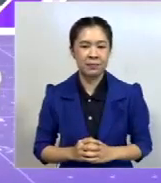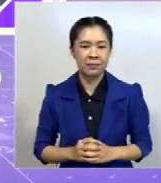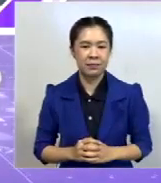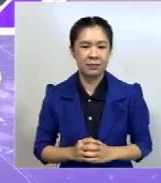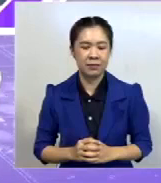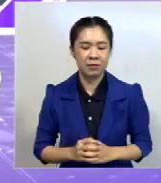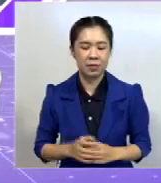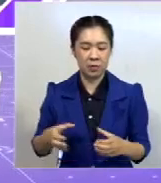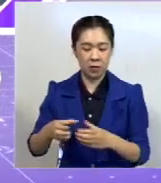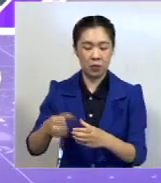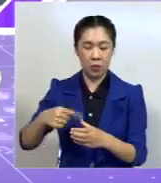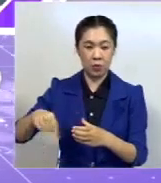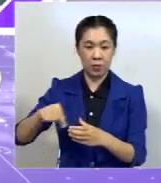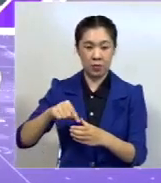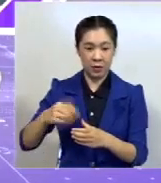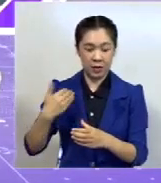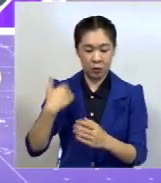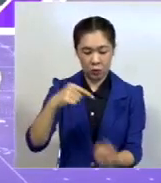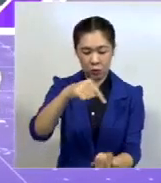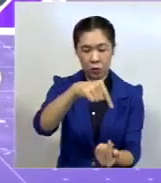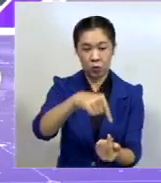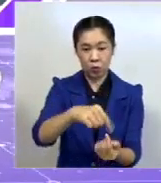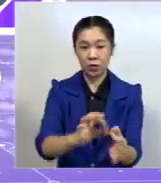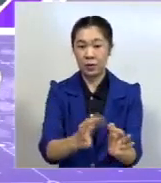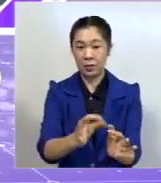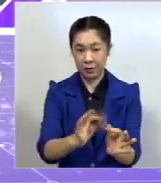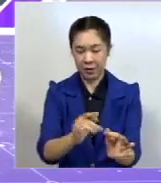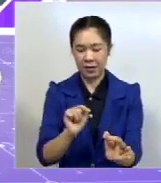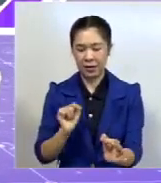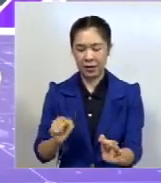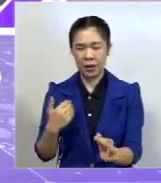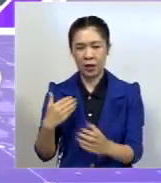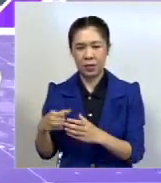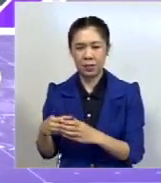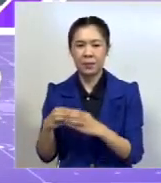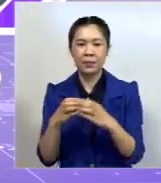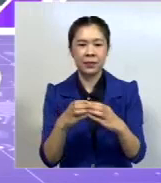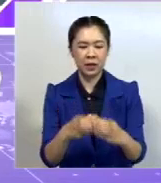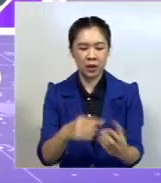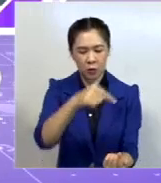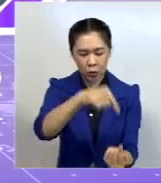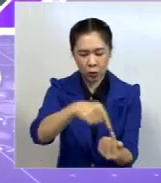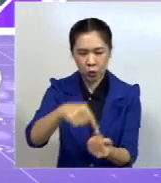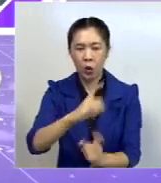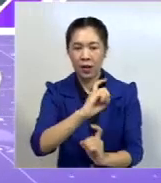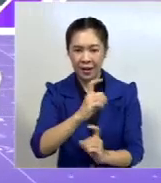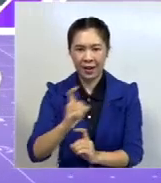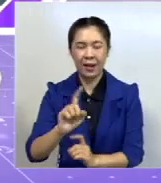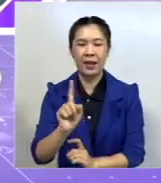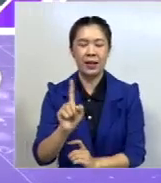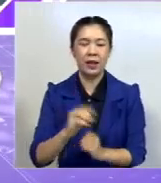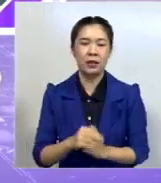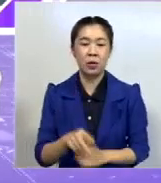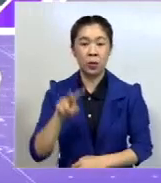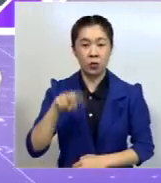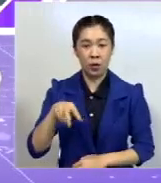าหน้าไฟเนี่ยหรือจุดที่เสี่ยงปลอดภัยเนี่ยทางเจ้าที่ในพื้นที่เราก็จะระบุขึ้นมาครับว่าพื้นที่ไหนเป็นพื้นที่เสี่ยงยกตัวอย่างเช่นบอกมากกว่า 2,000